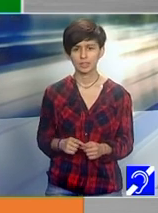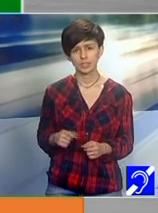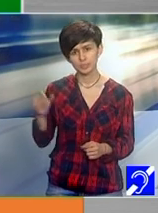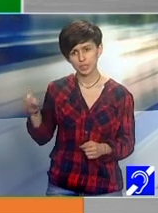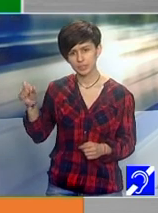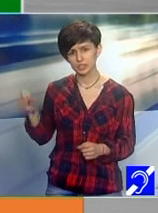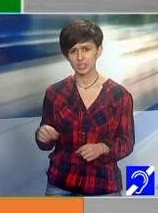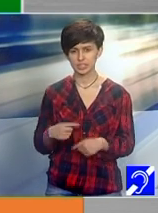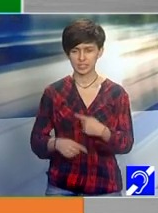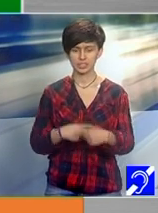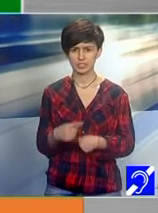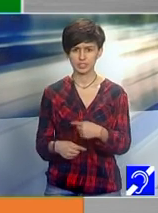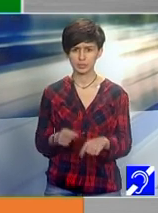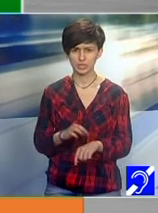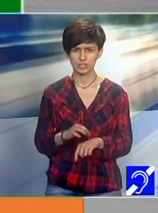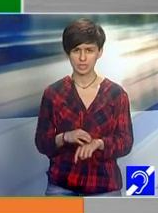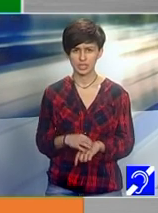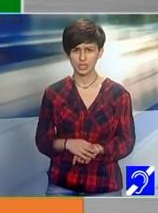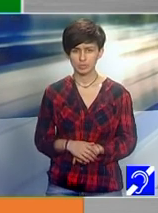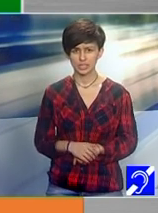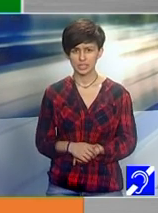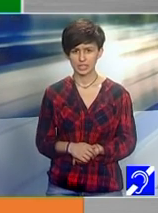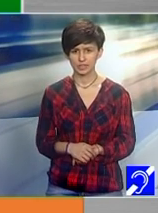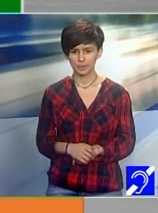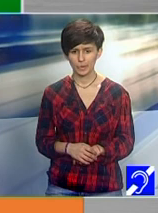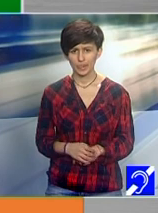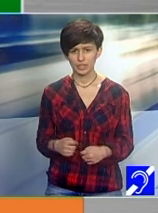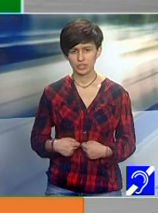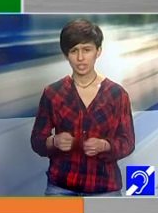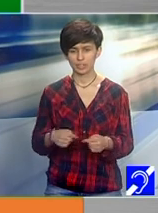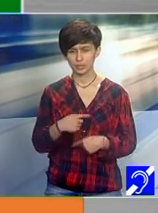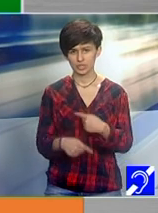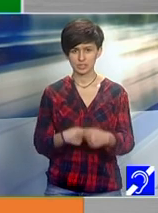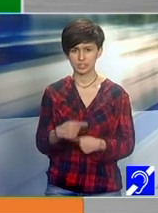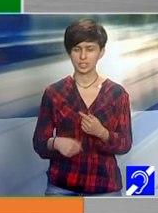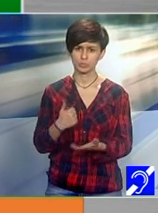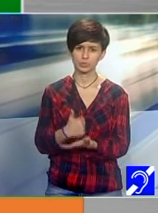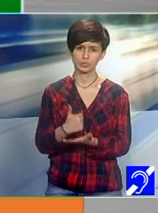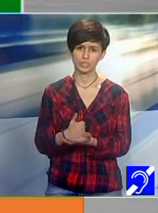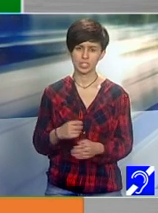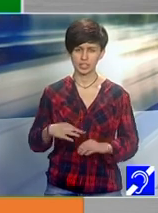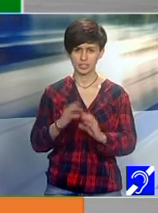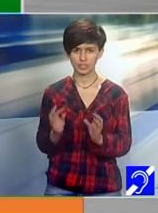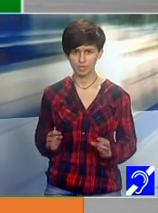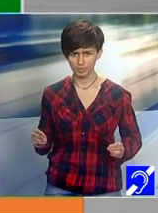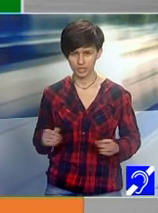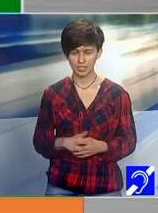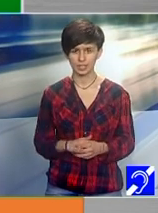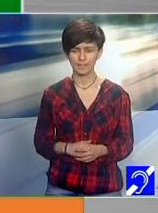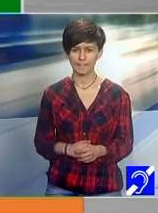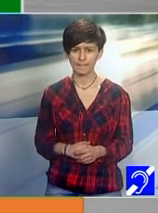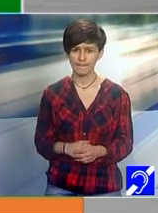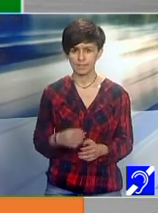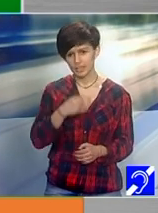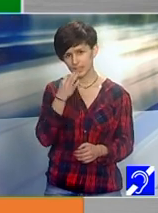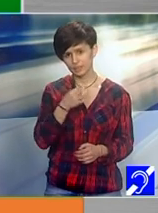sănătate, ci la întreg personalul bugetar angajat în România. Însă, revin și spun încă o dată pe această